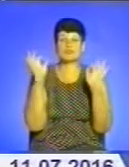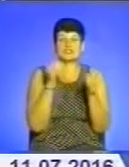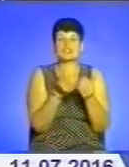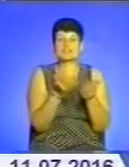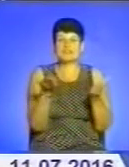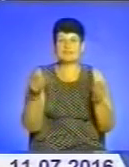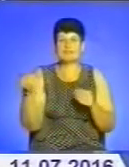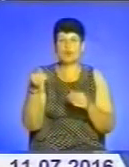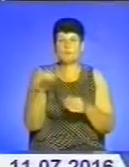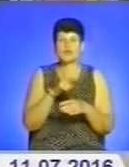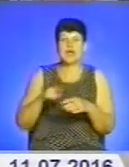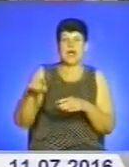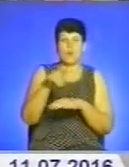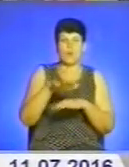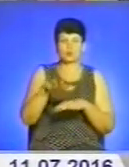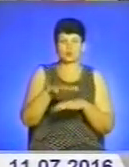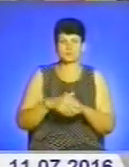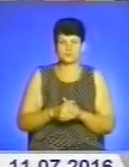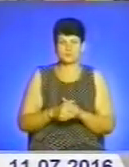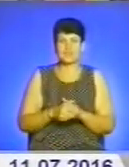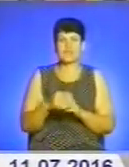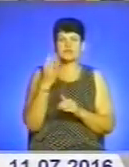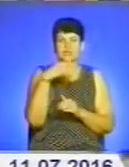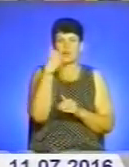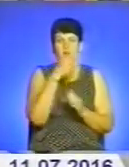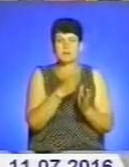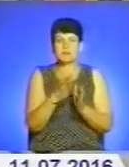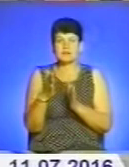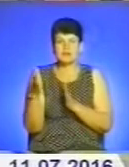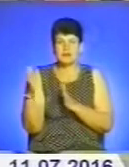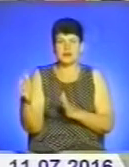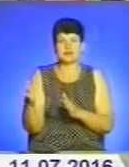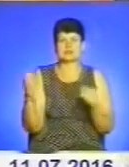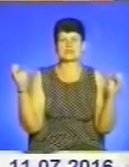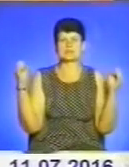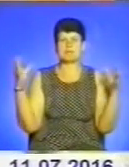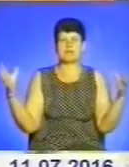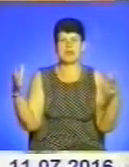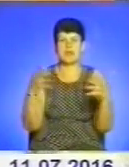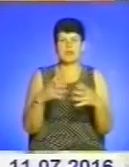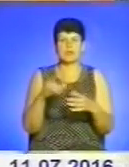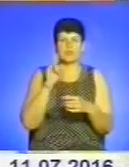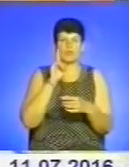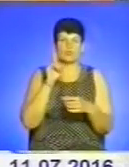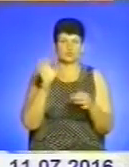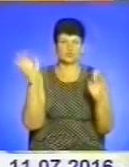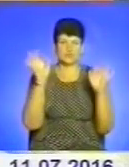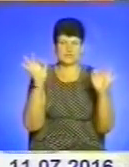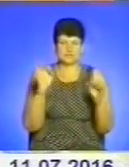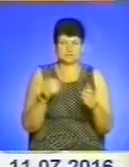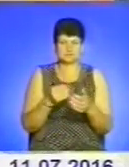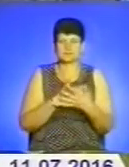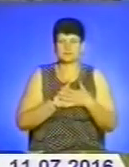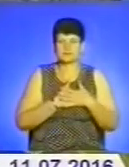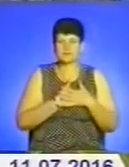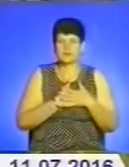Тернопільському аеропорту. Четвертий рік поспіль фестиваль «Файне місто» збирає музичних поціновувачів. З кожним роком організатори